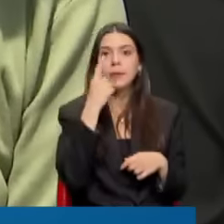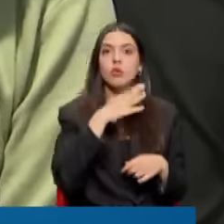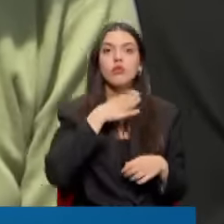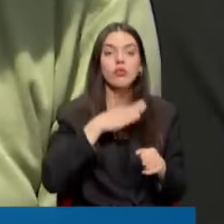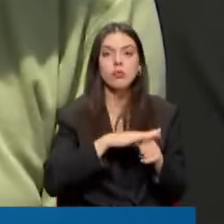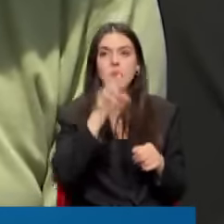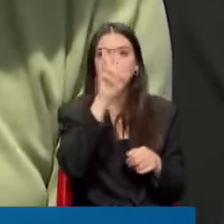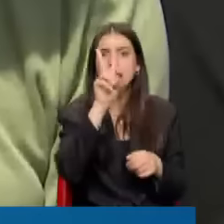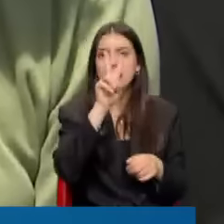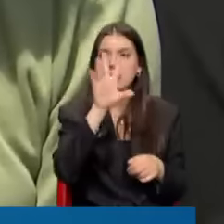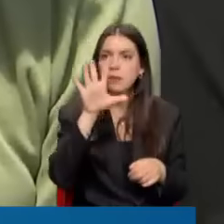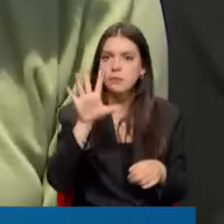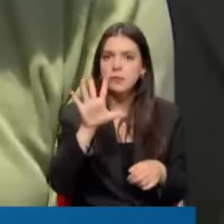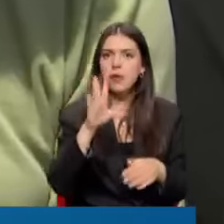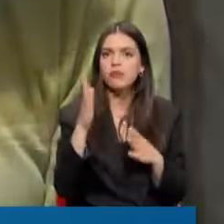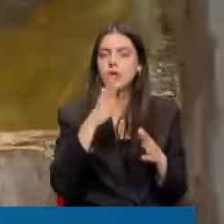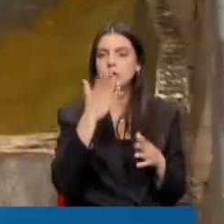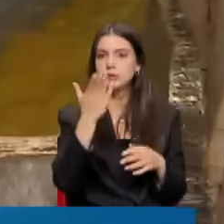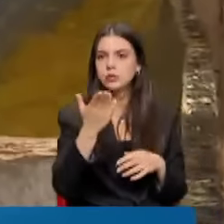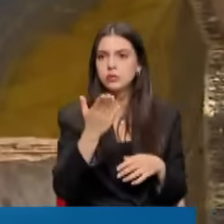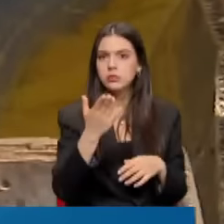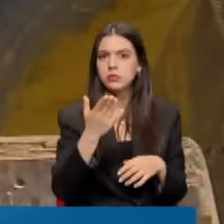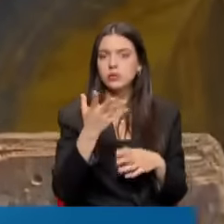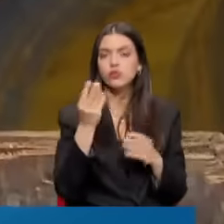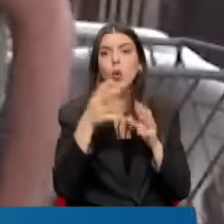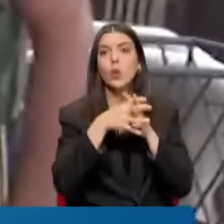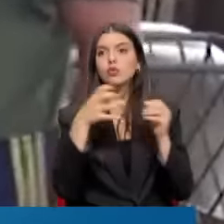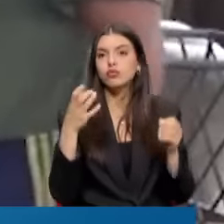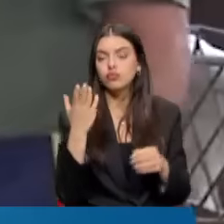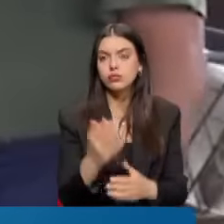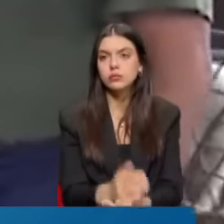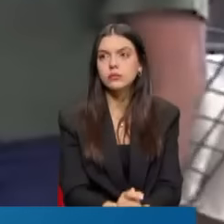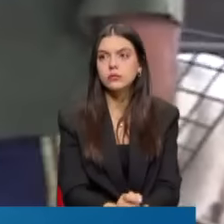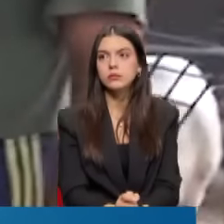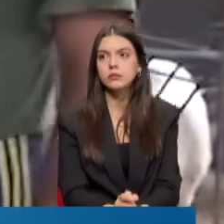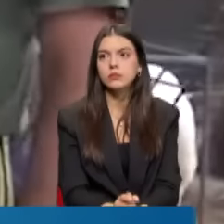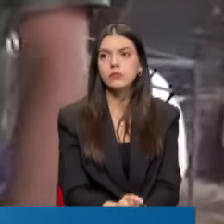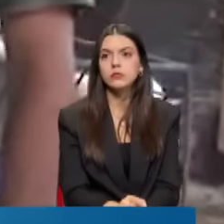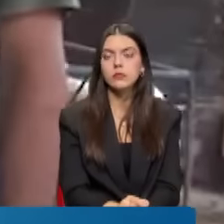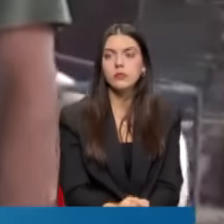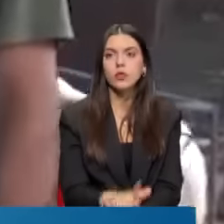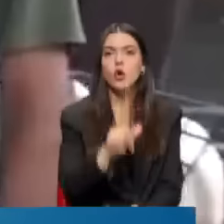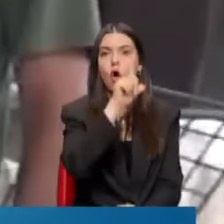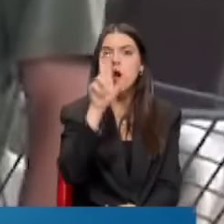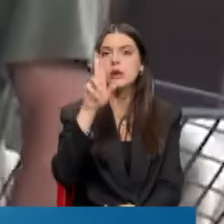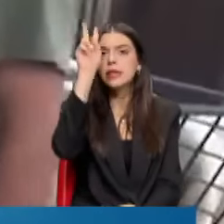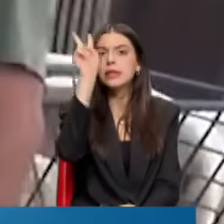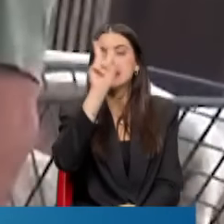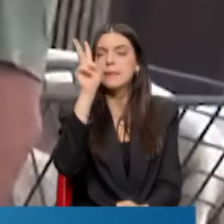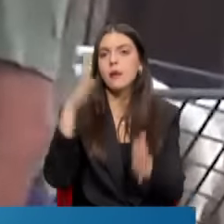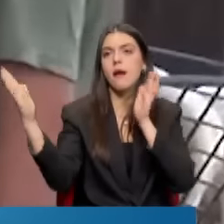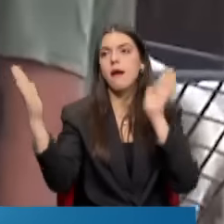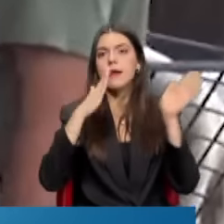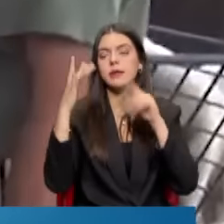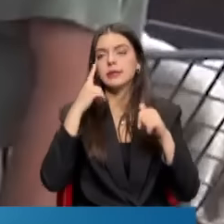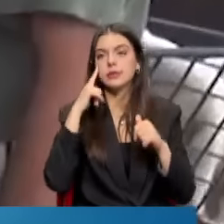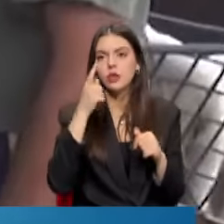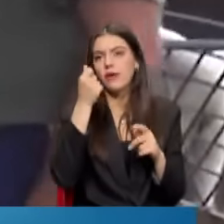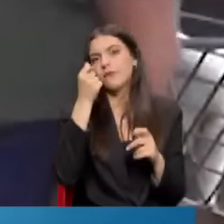Lira Şimdi 25 lira falan civarında bir hisse yani hayvanlarımızı 17 ile 20 lira arasında eee bir fiyat